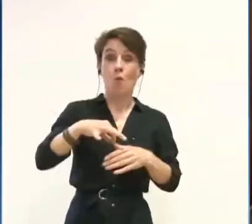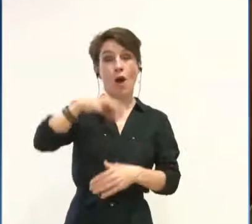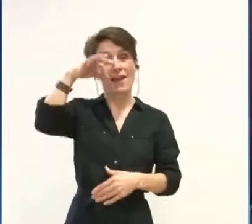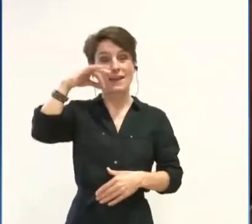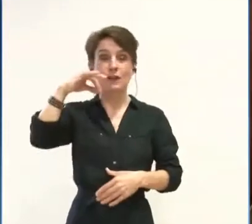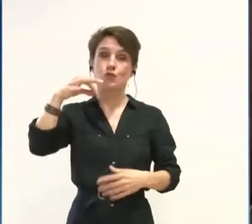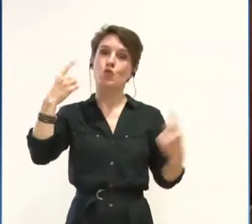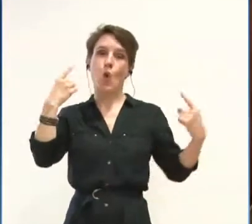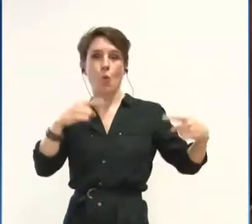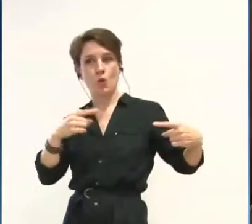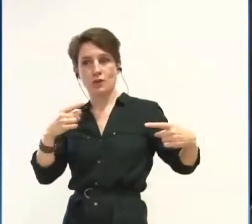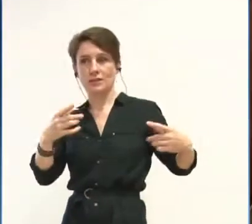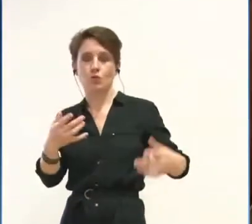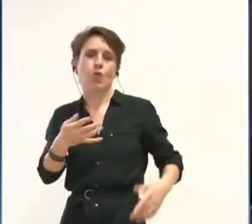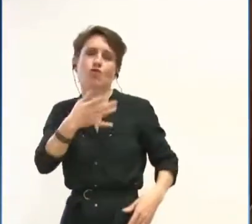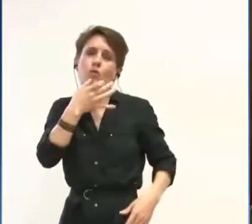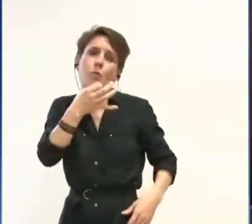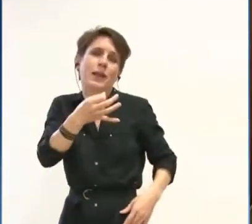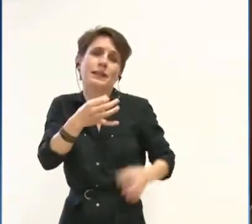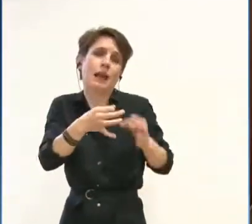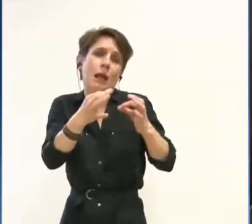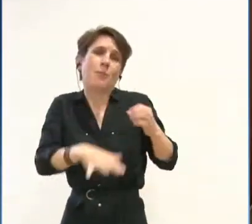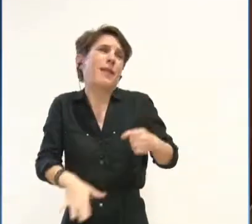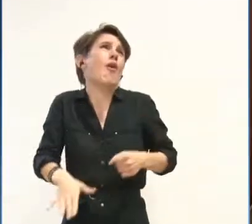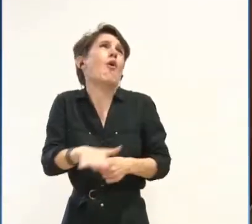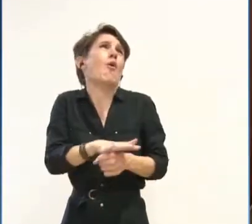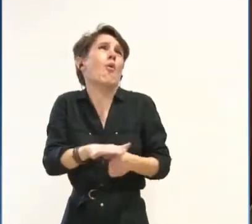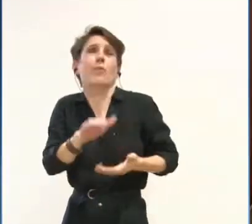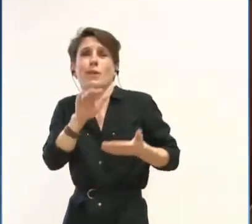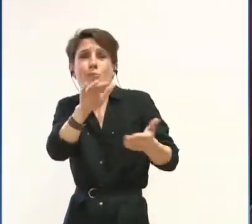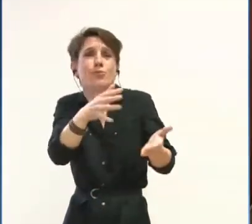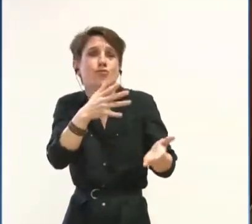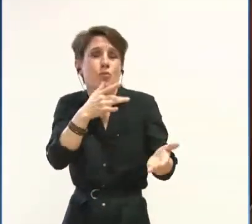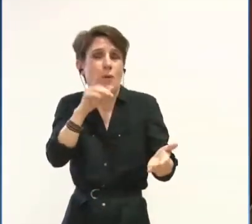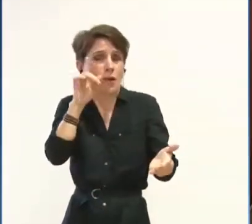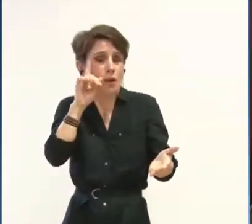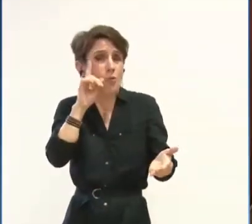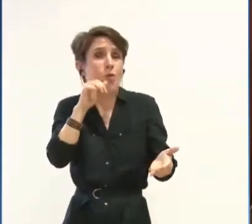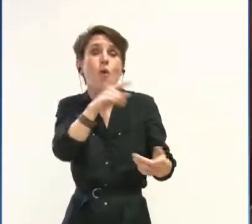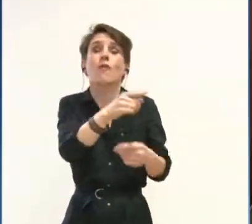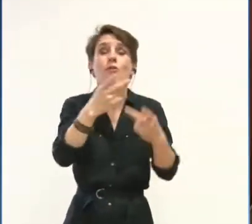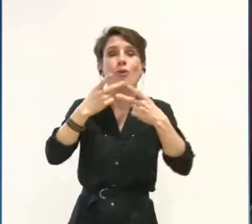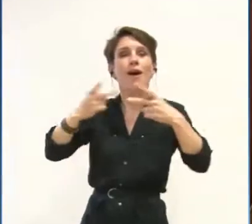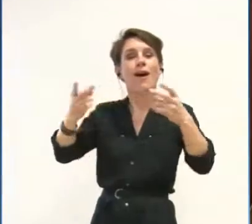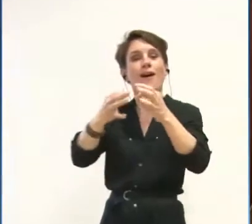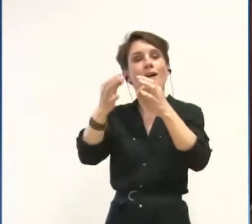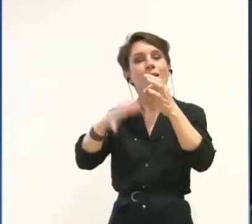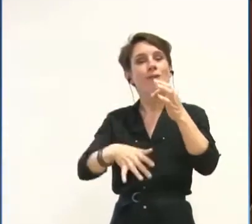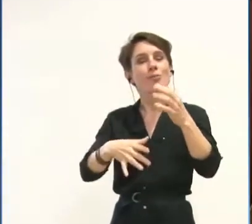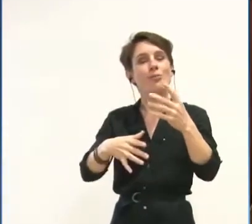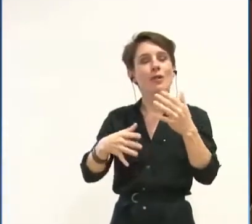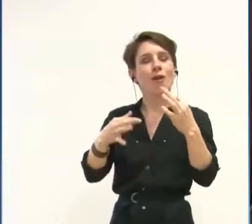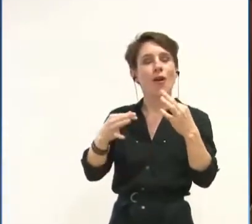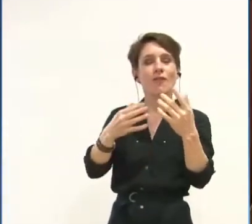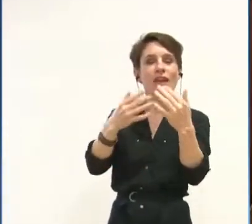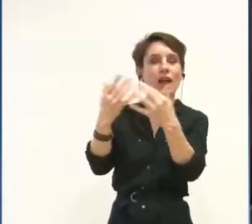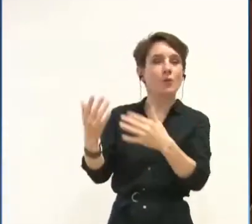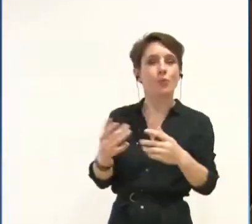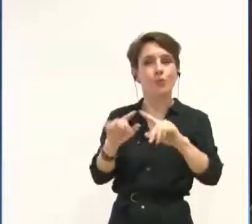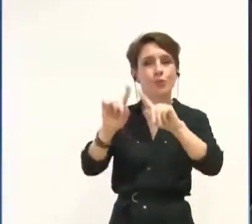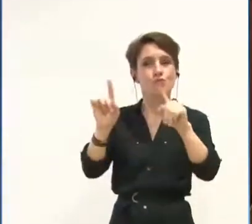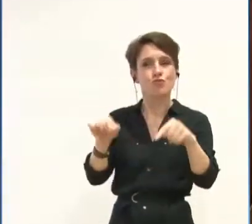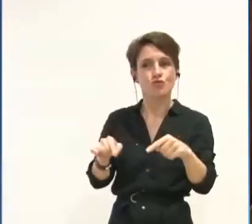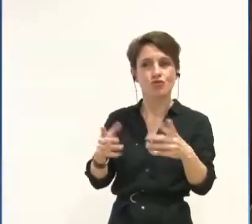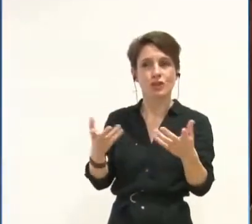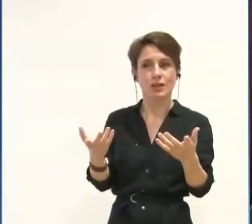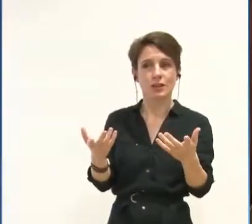bilan exhaustif, puisque quand vous donnez un élément budgétaire, il globalise la partie de la